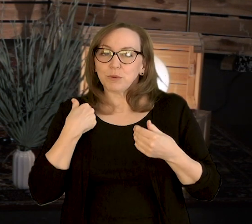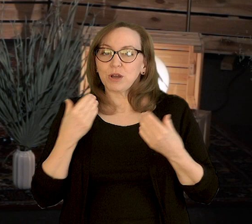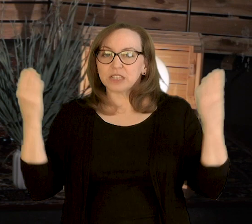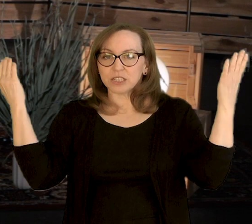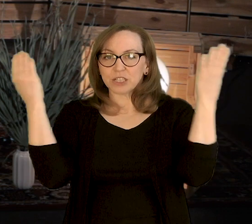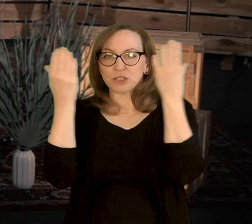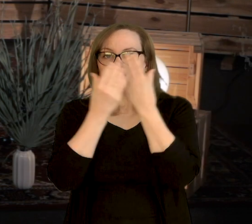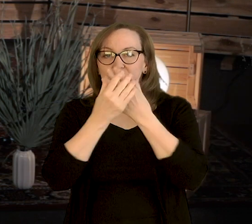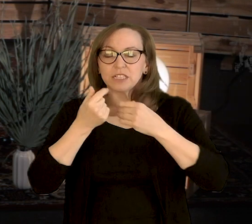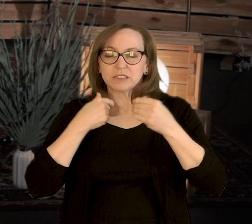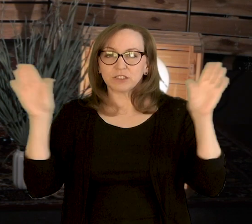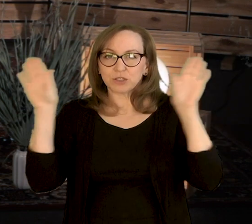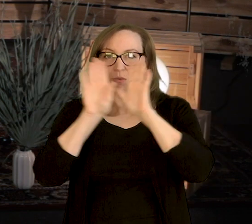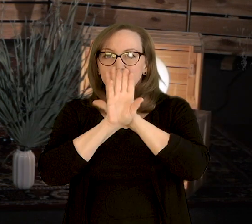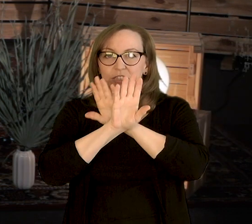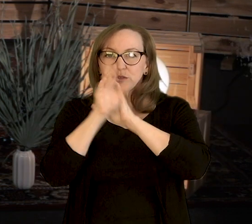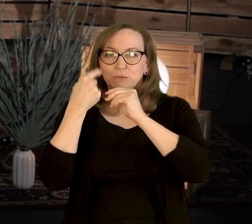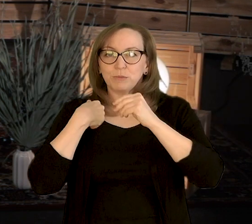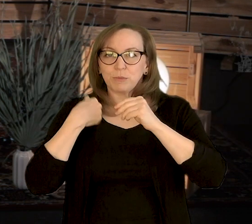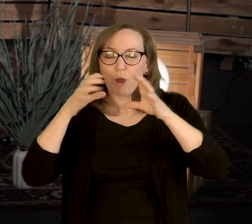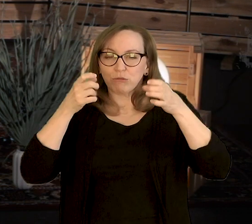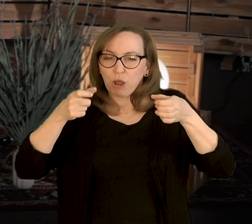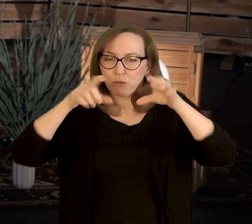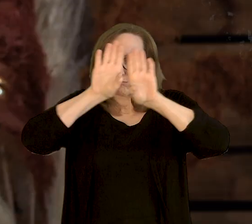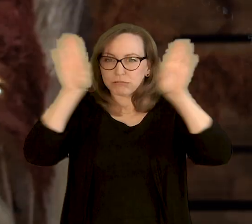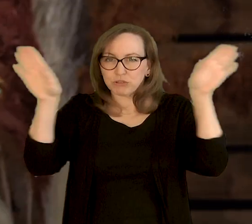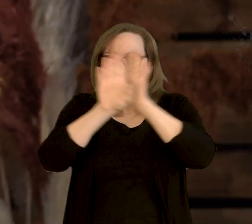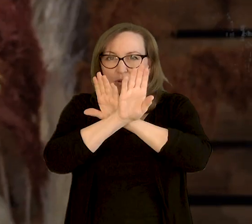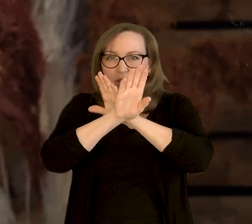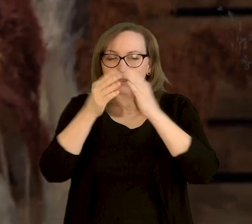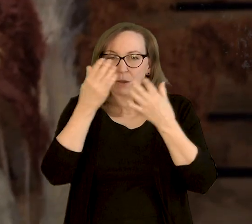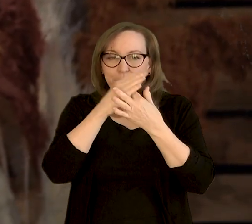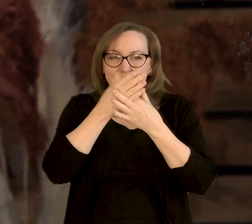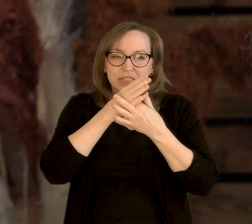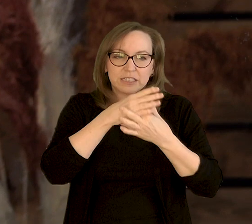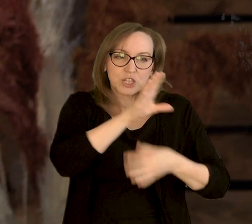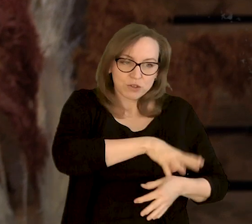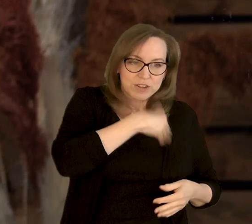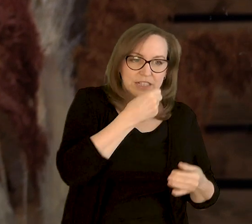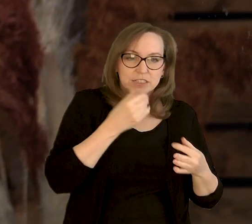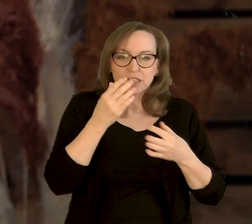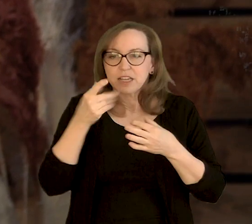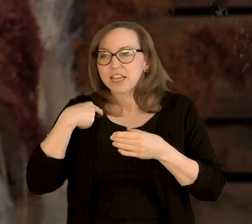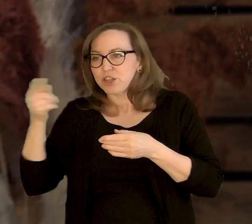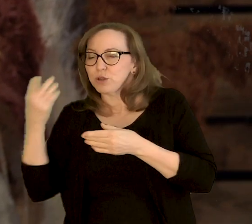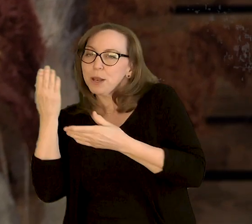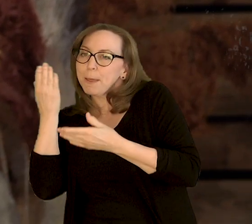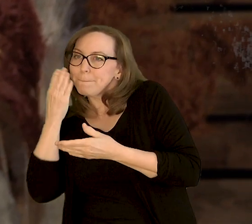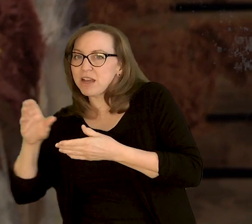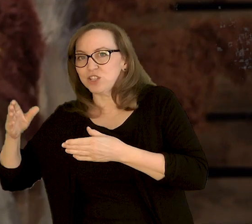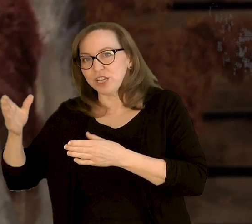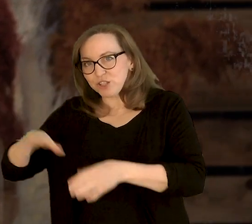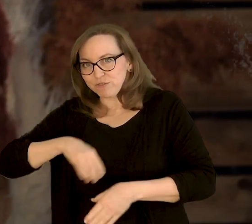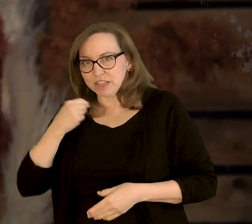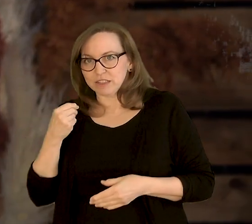święte od miejsca najświętszego, gdzie była Boża obecność, ta zasłona rozdarła się od góry do dołu.